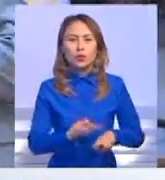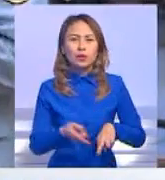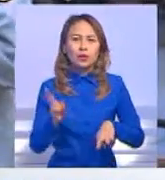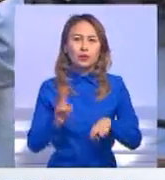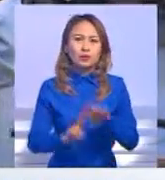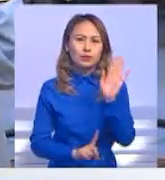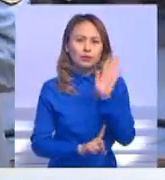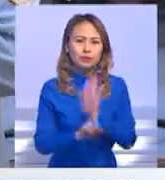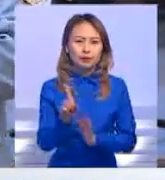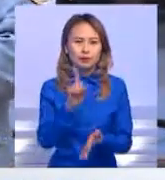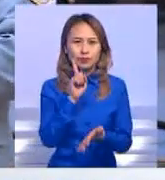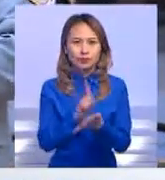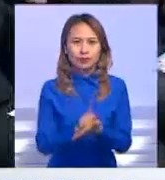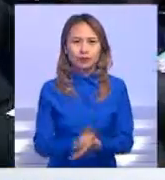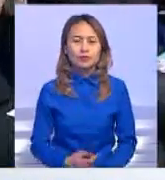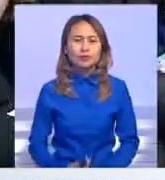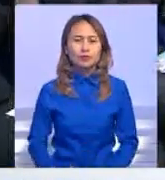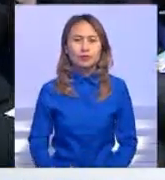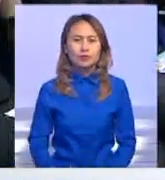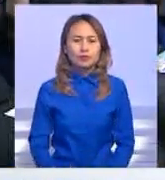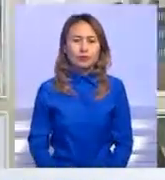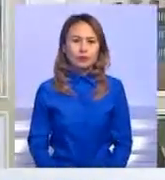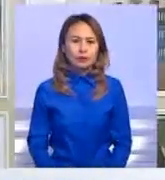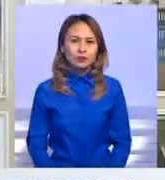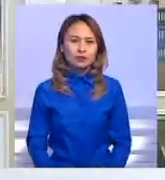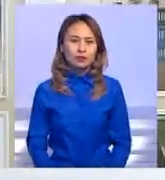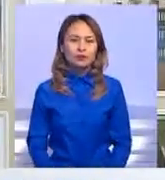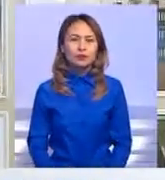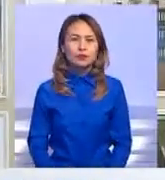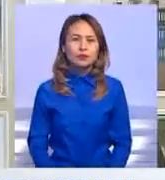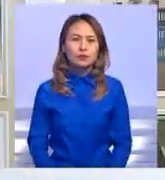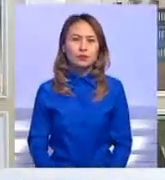қызметін абыроймен атқарып жүр.